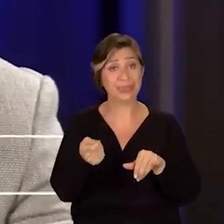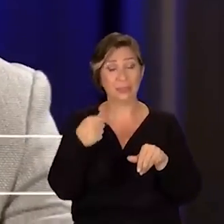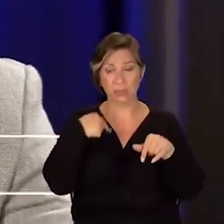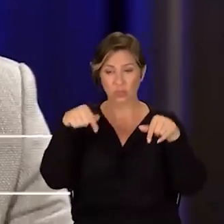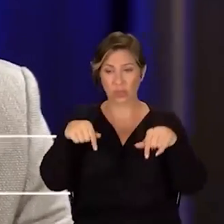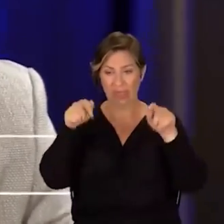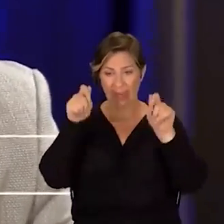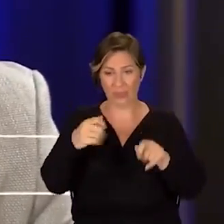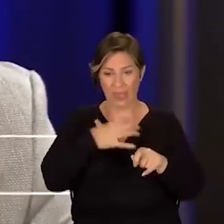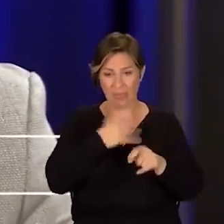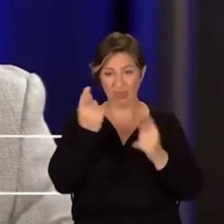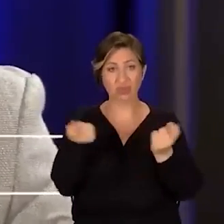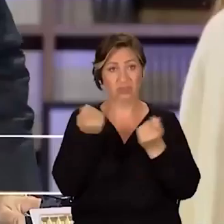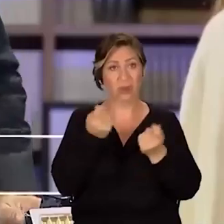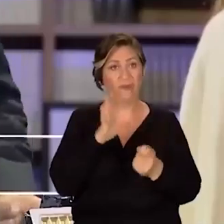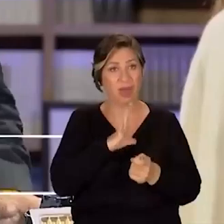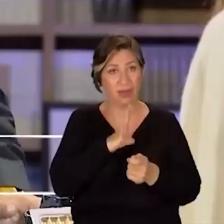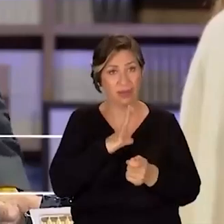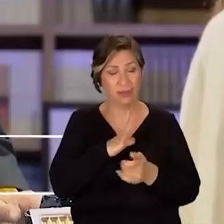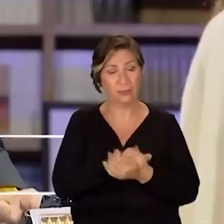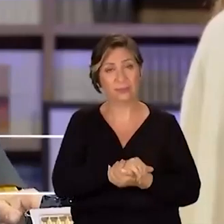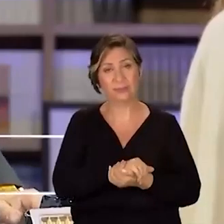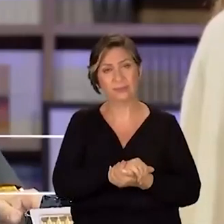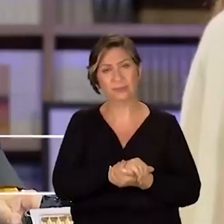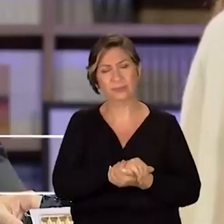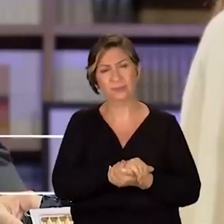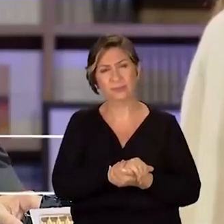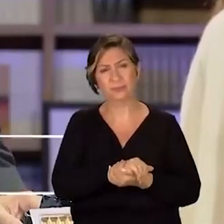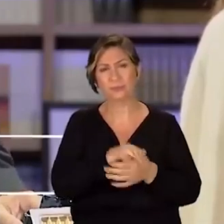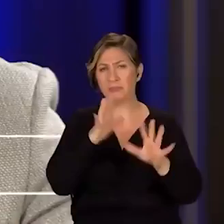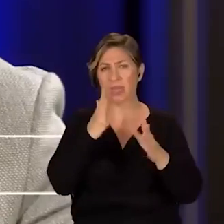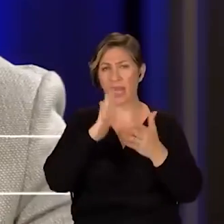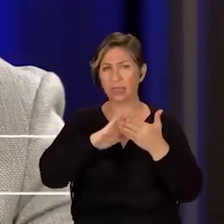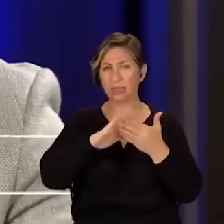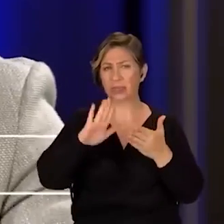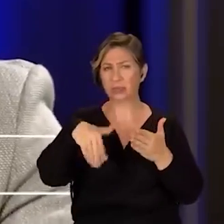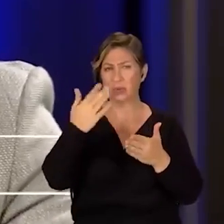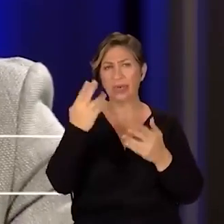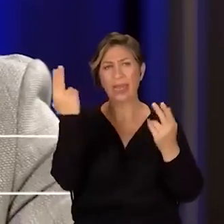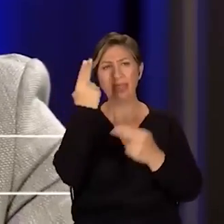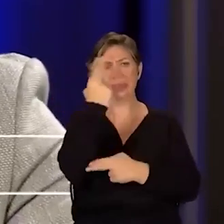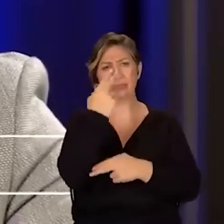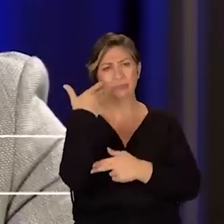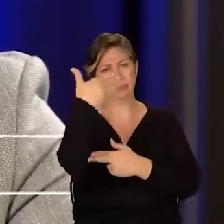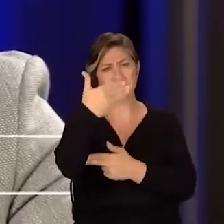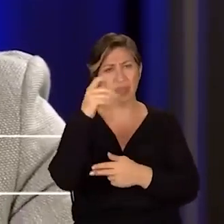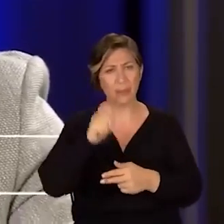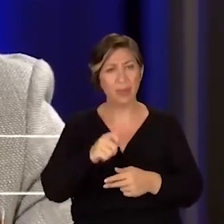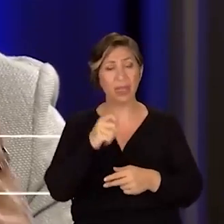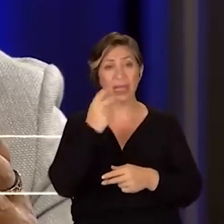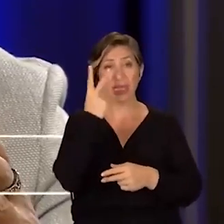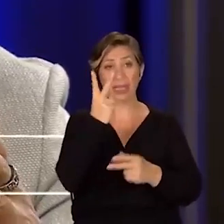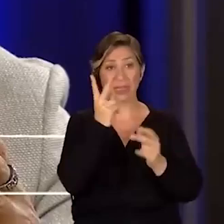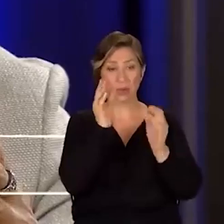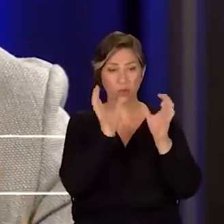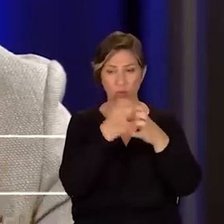şu an yaptığım kendi bir çalışmam var. Belki arkadaşlar daha sonra resmini verirler. iki grup